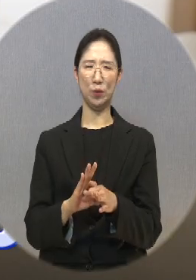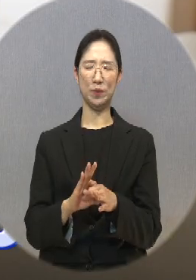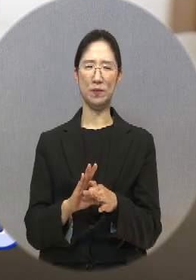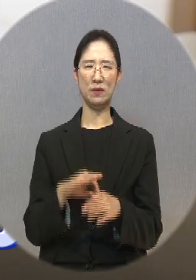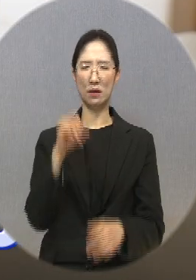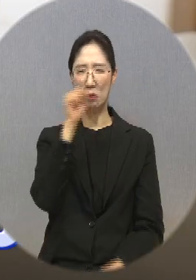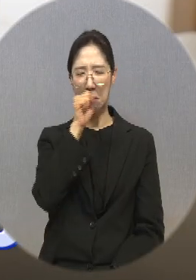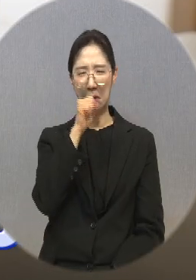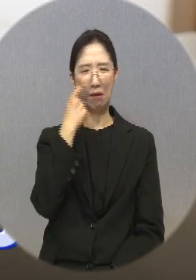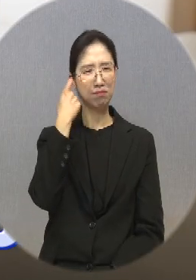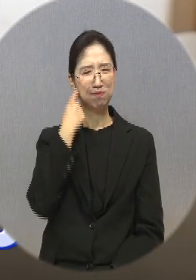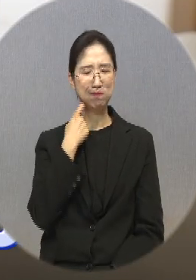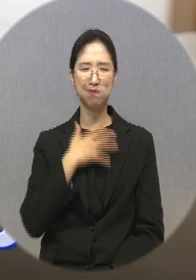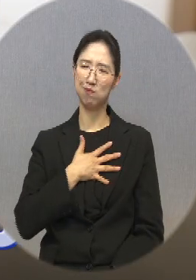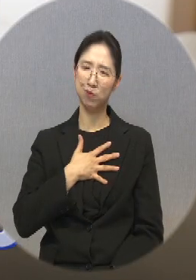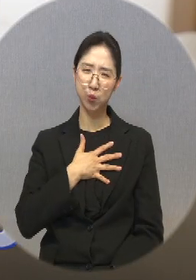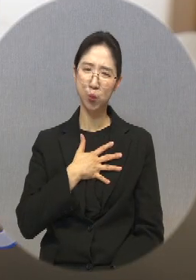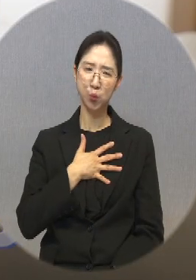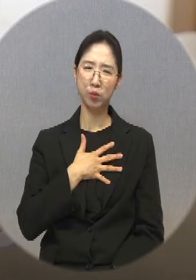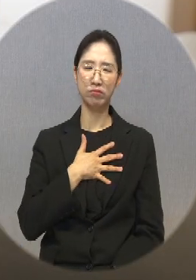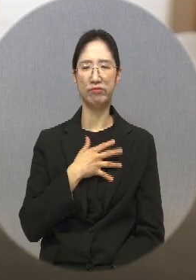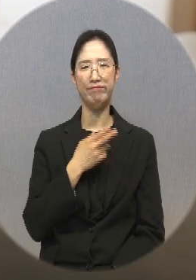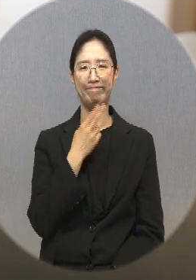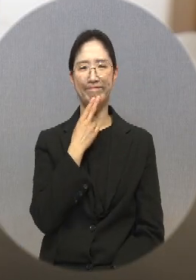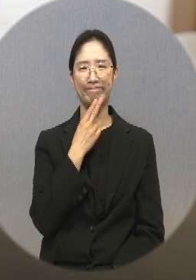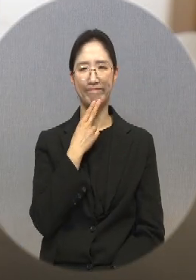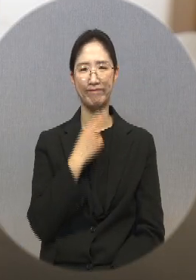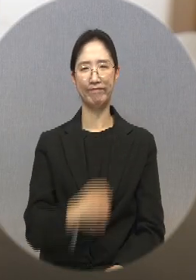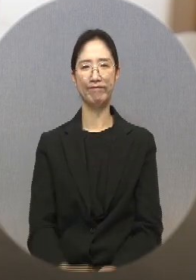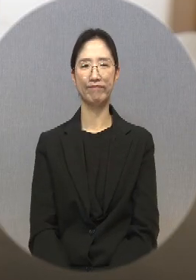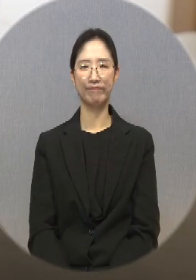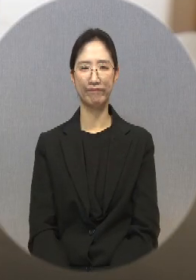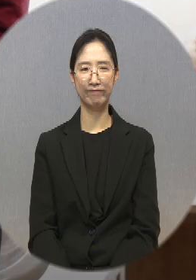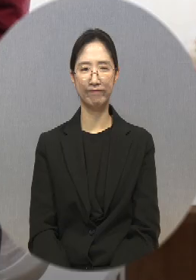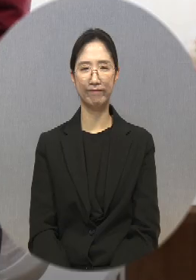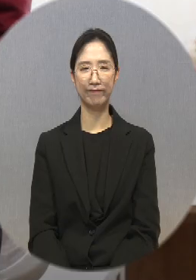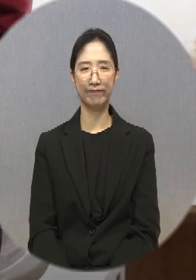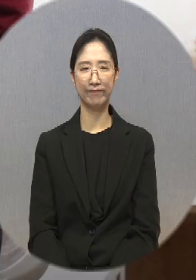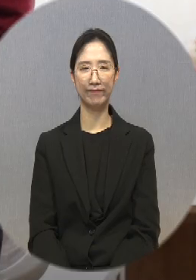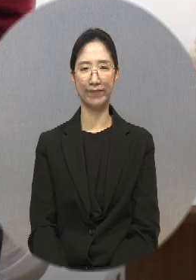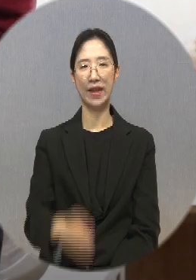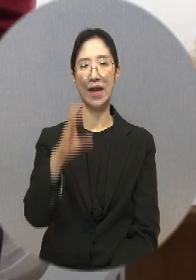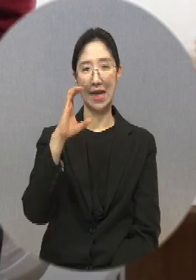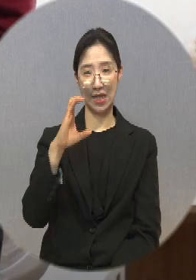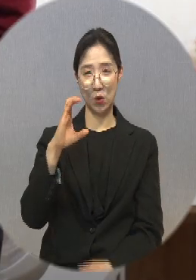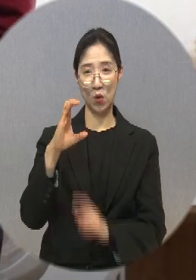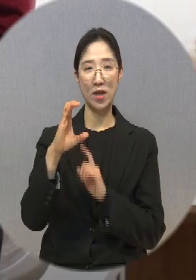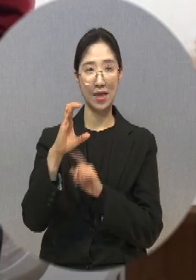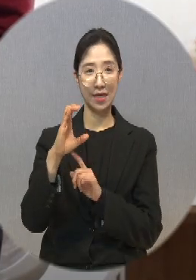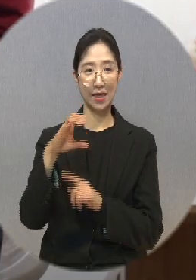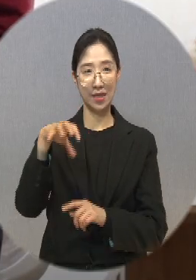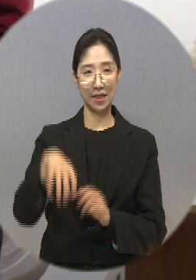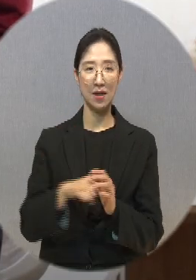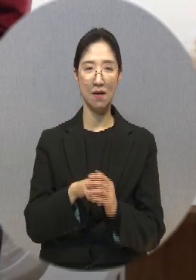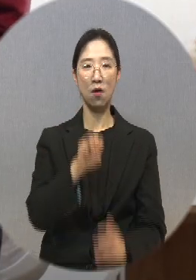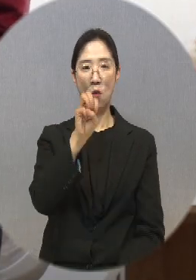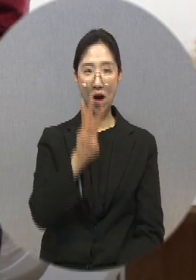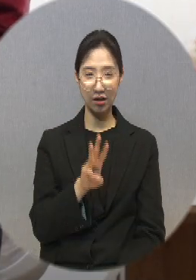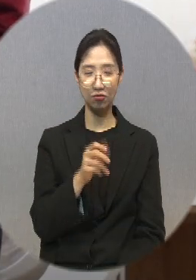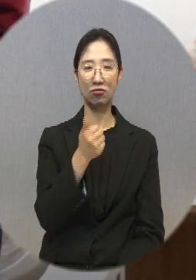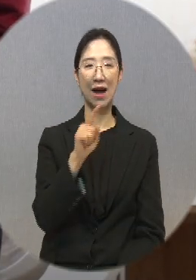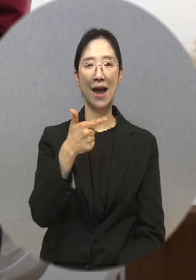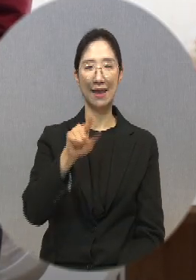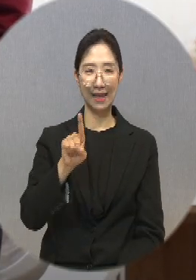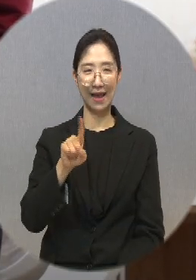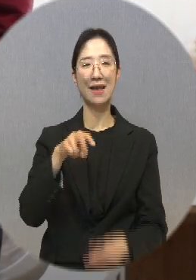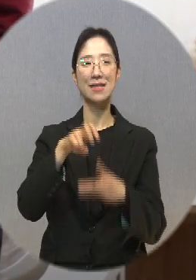반갑고 뭐 좋고 뭐 이런 감정이 전혀 없어요. 가톨릭 쪽에서는 광주